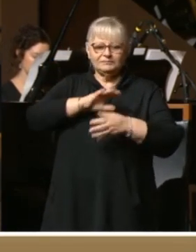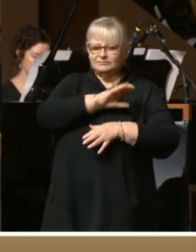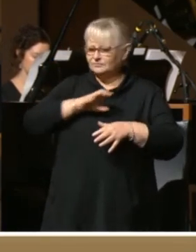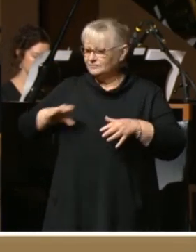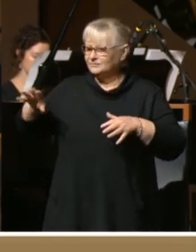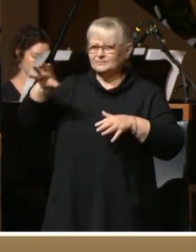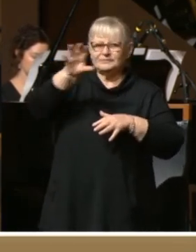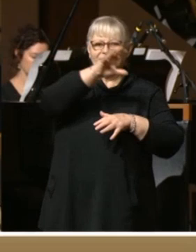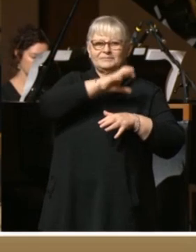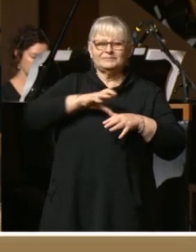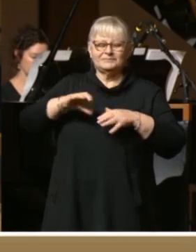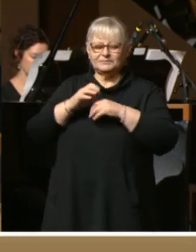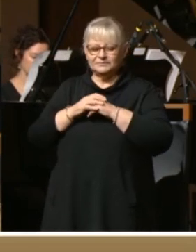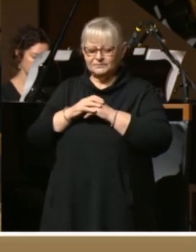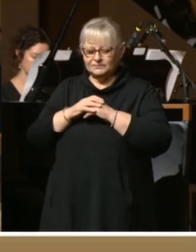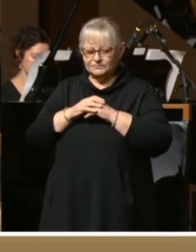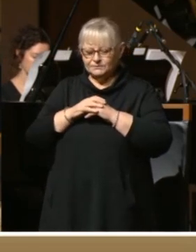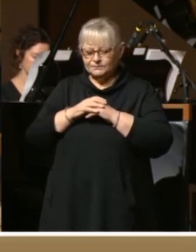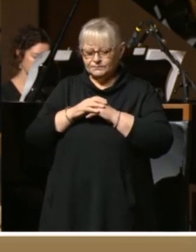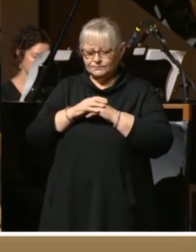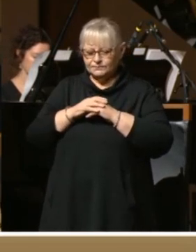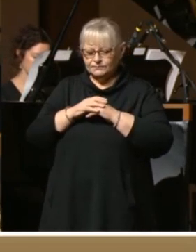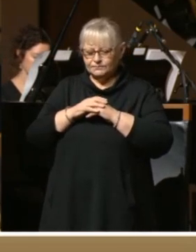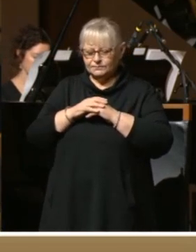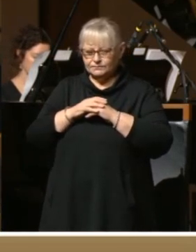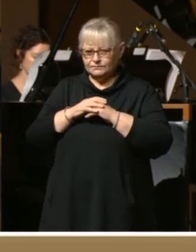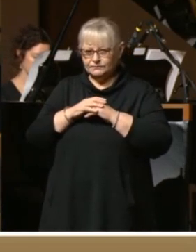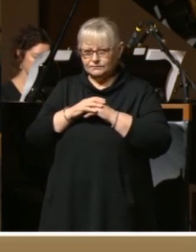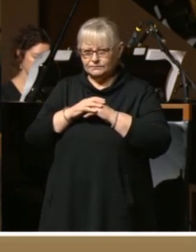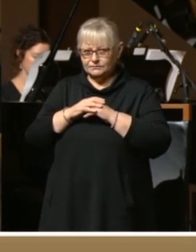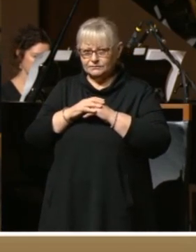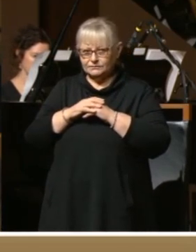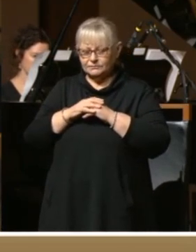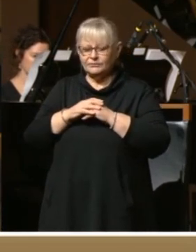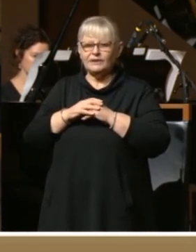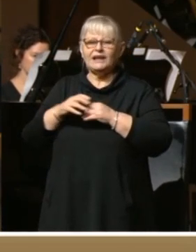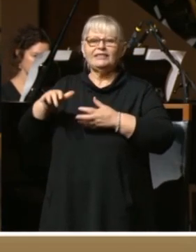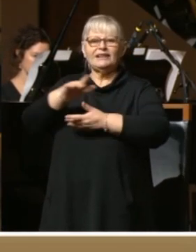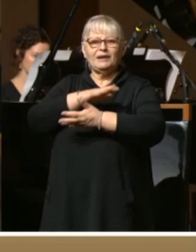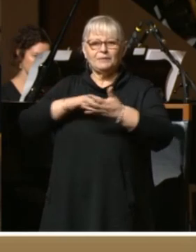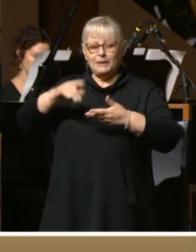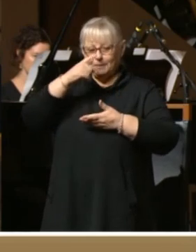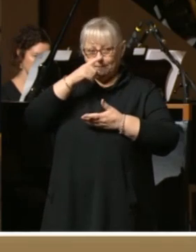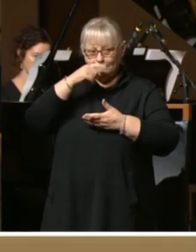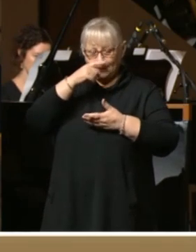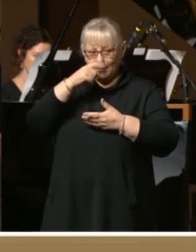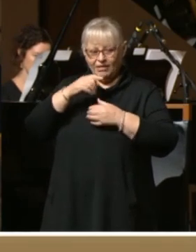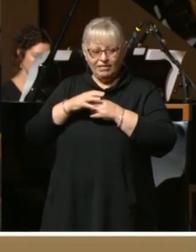Nunuwu, Mayingai, Banya, Ninyoga, Nurumbangodara. Nyambri and Nunuwu people, Nyambri, Wogalu,